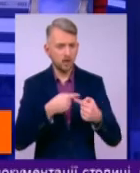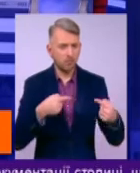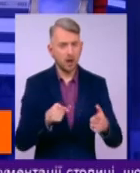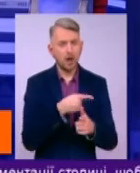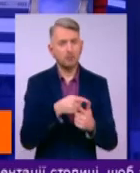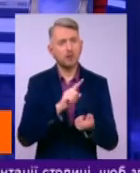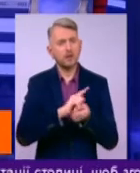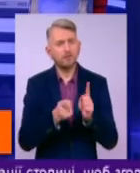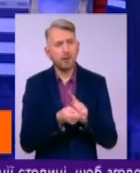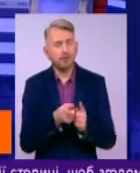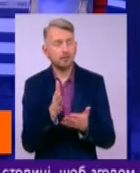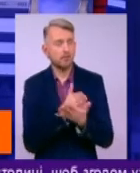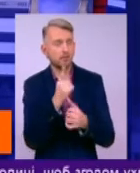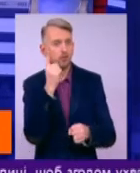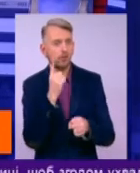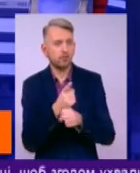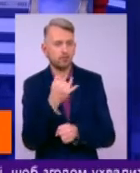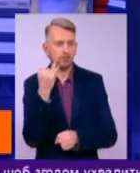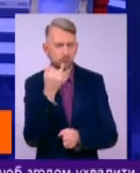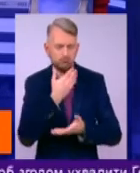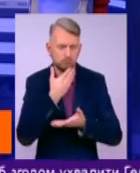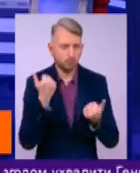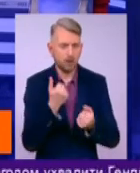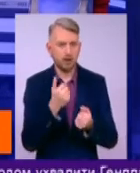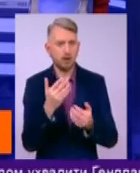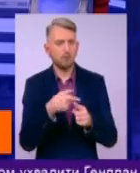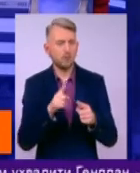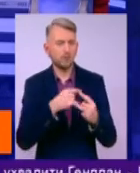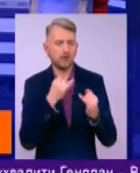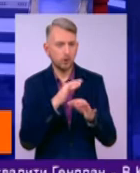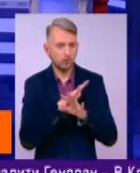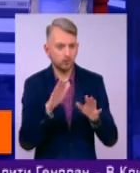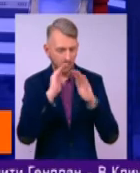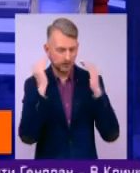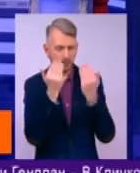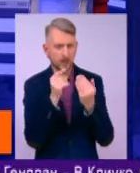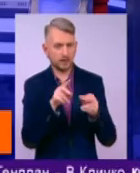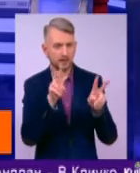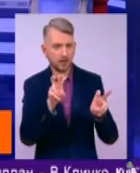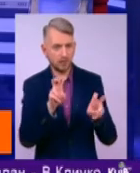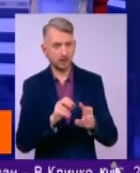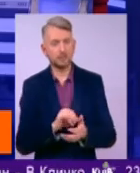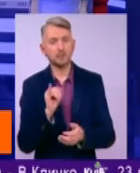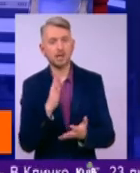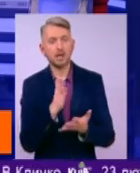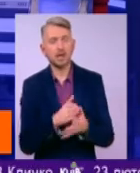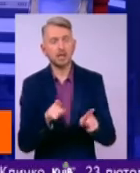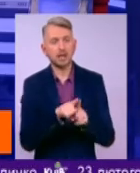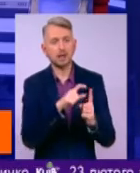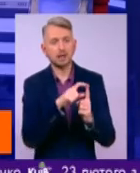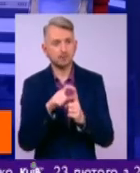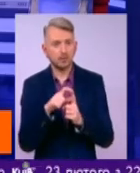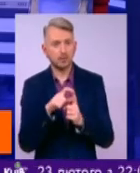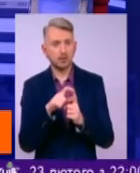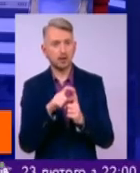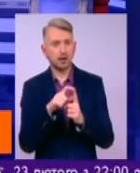навпаки зовсім табу, вона цим не цікавиться, про це не розмовляє, закривається на ці теми. Ось, ну і є такий термін ефект